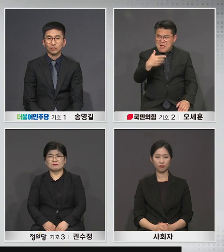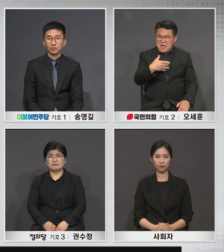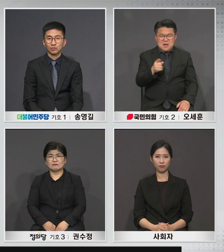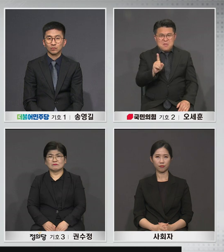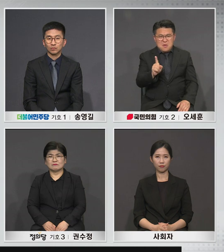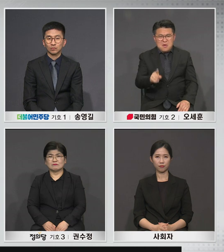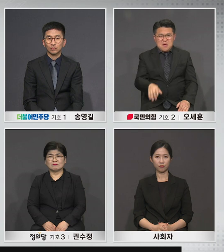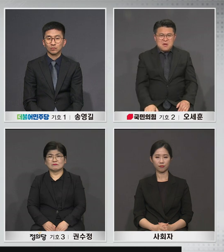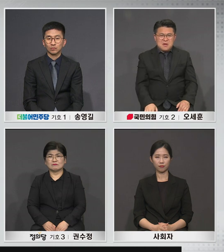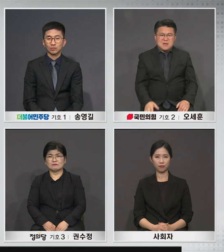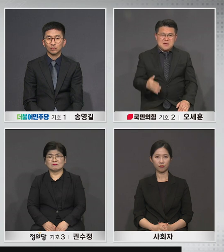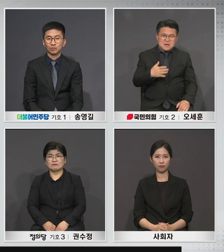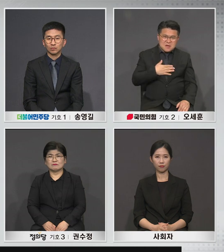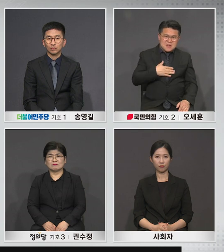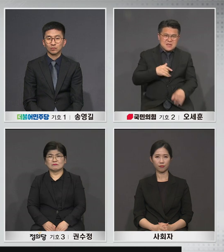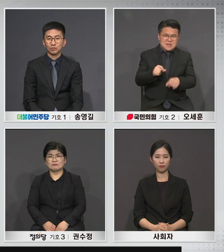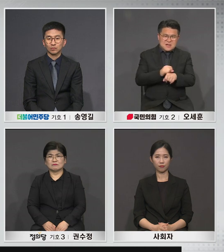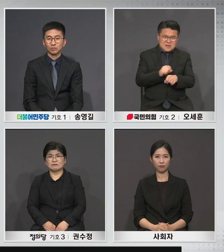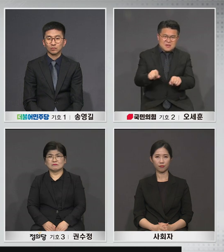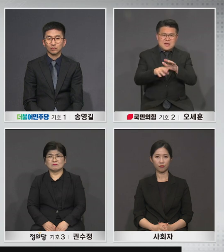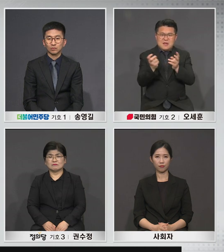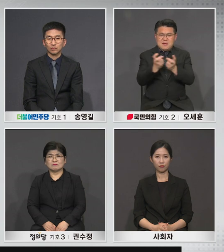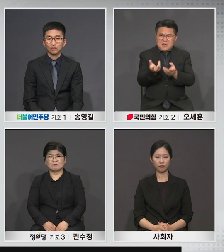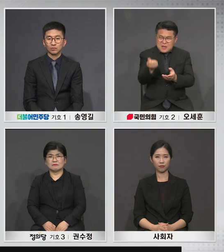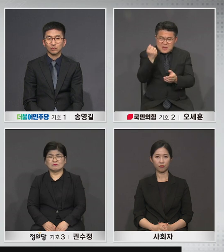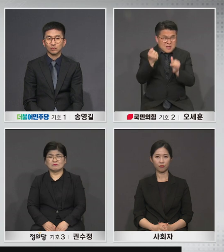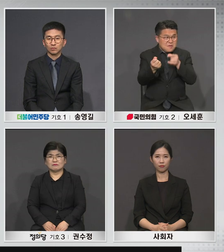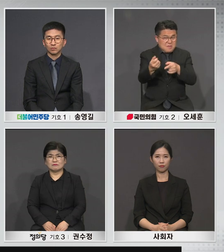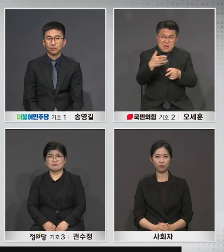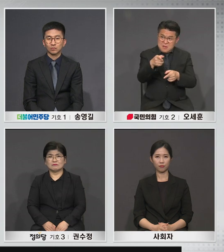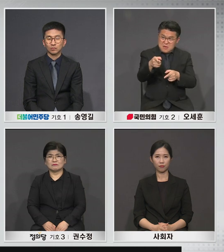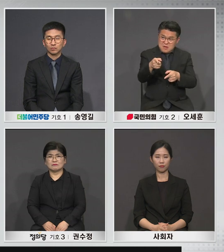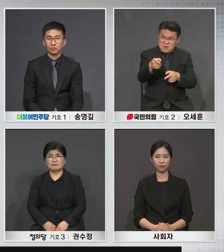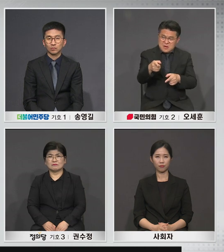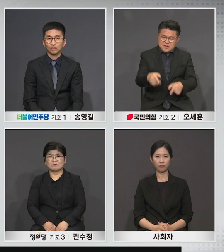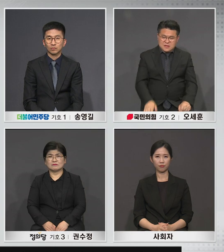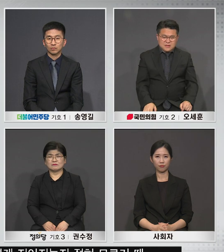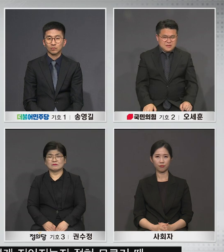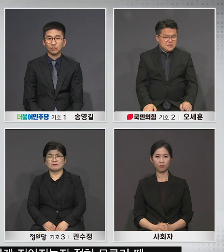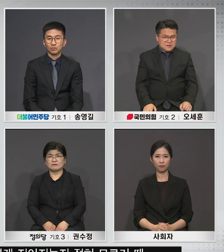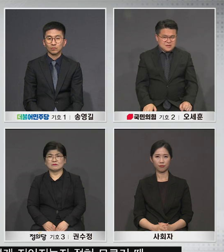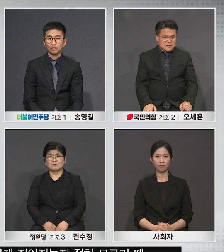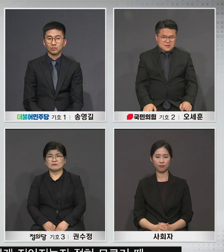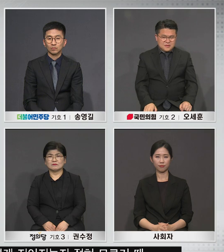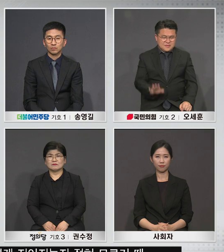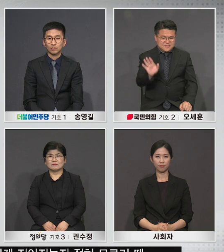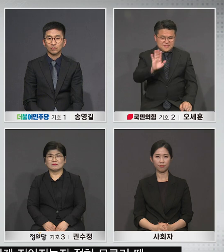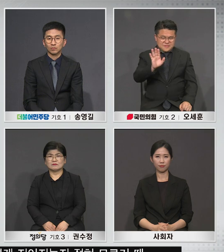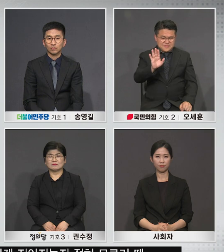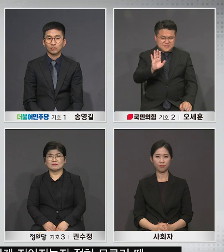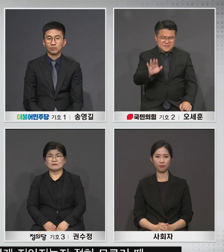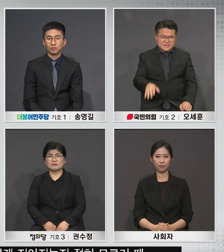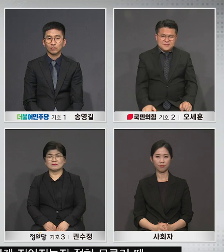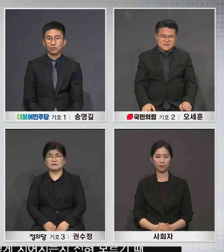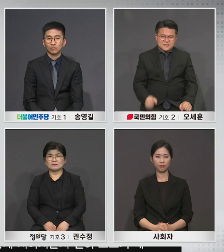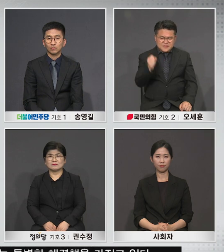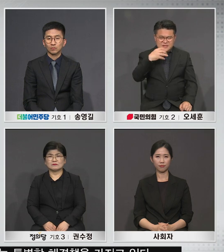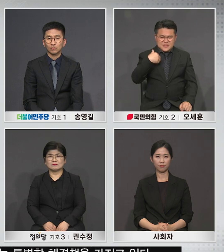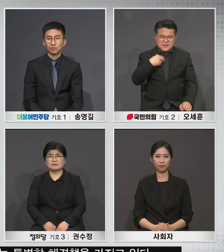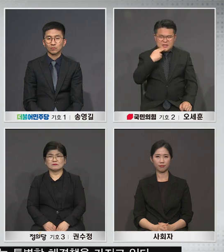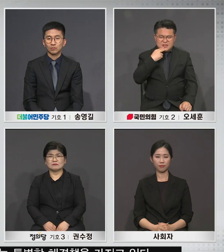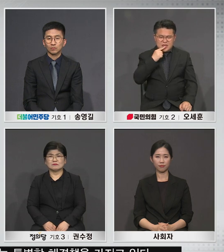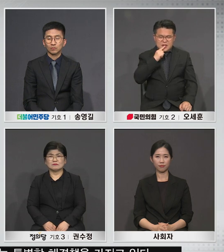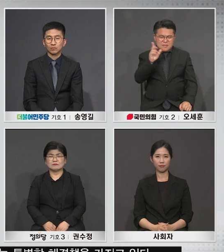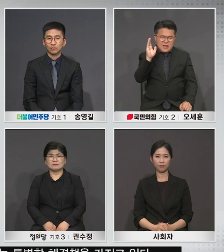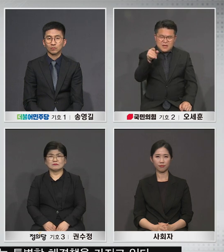나는 특별한 해결책을 가지고 있다 이런 식의 설명을 반복하시는데 그건 제가 보기에는 굉장히 무책임한 말씀이시고요.